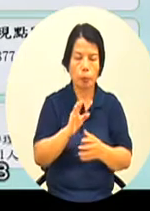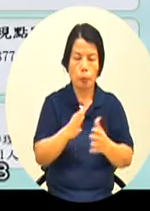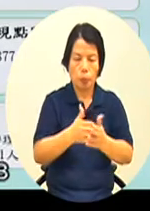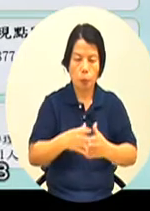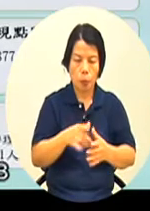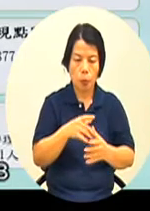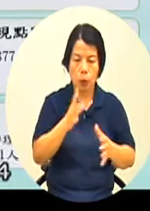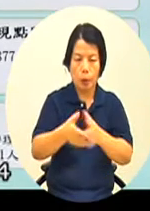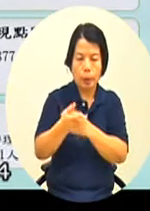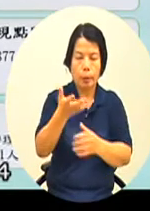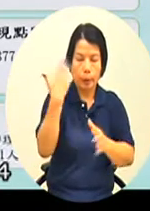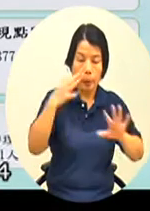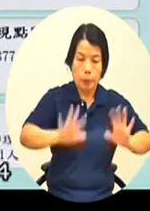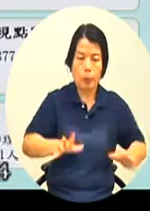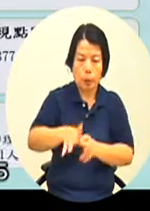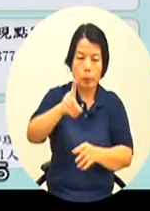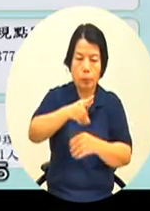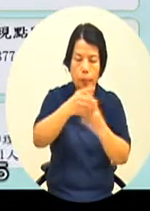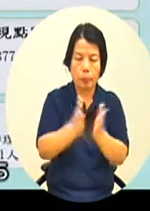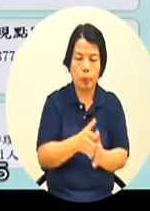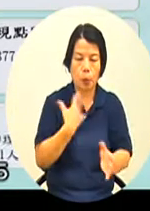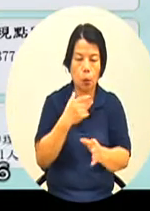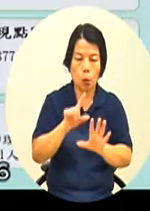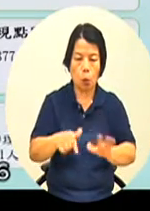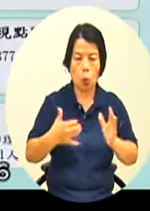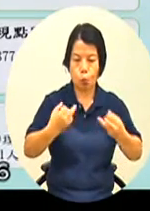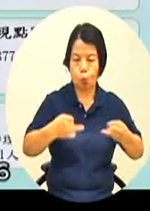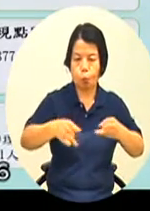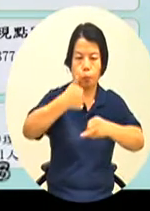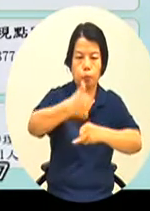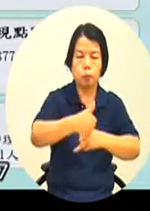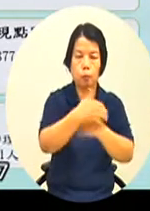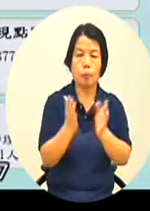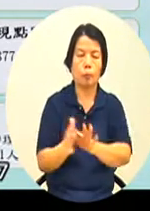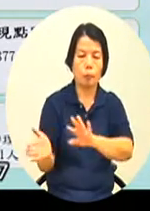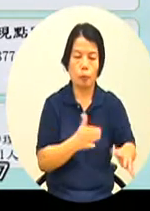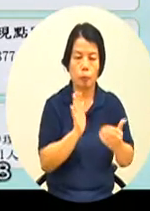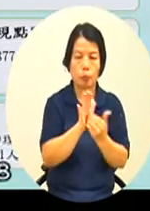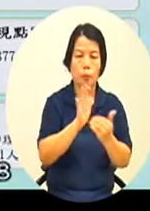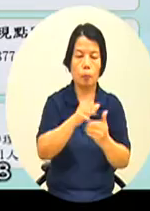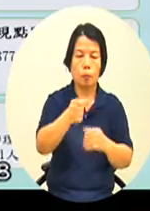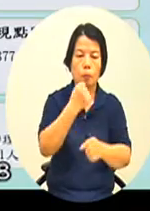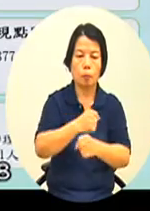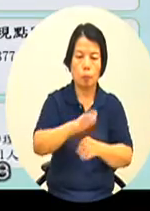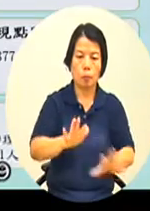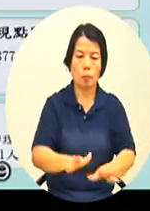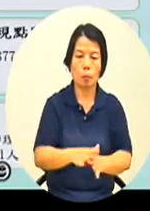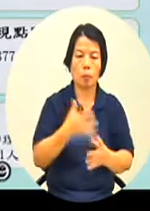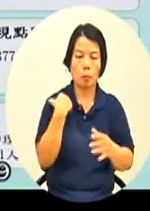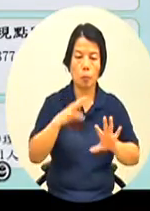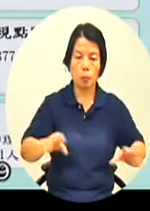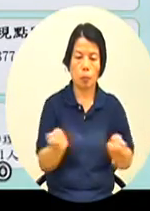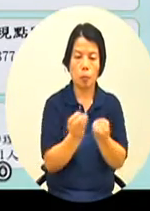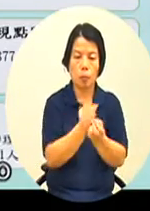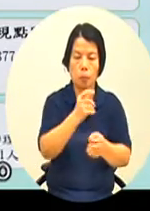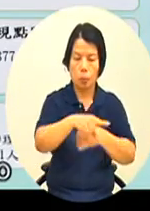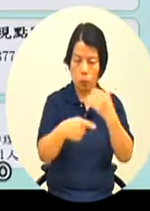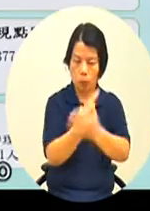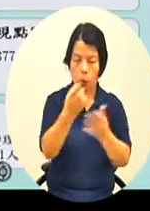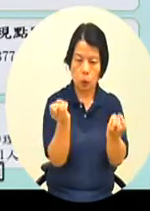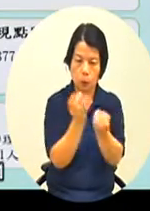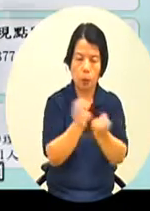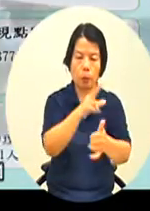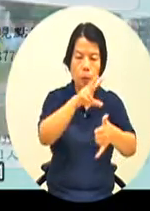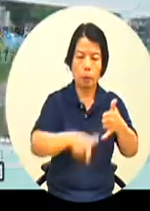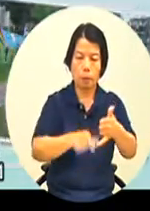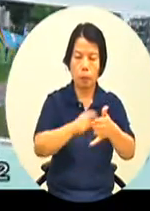创下的最高的记录。那也在整个防治工作得宜，我们今年的本土案件也只有2件。那在督